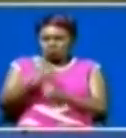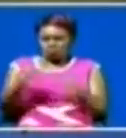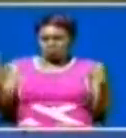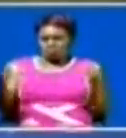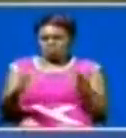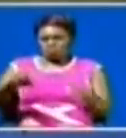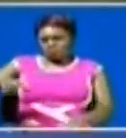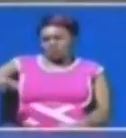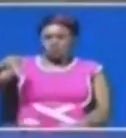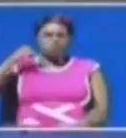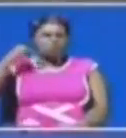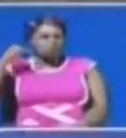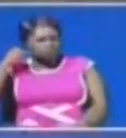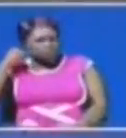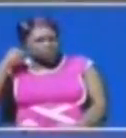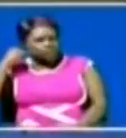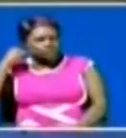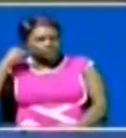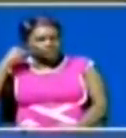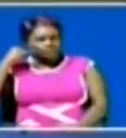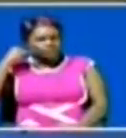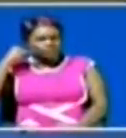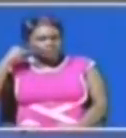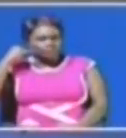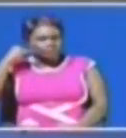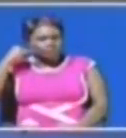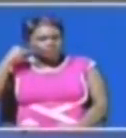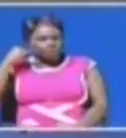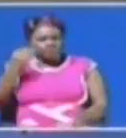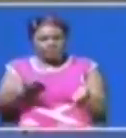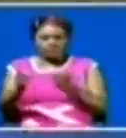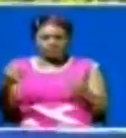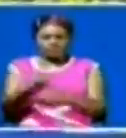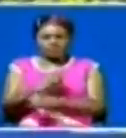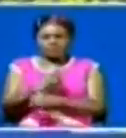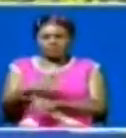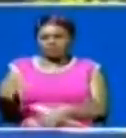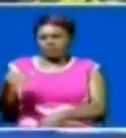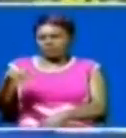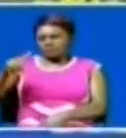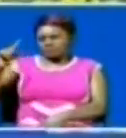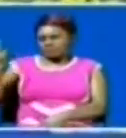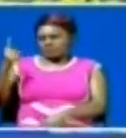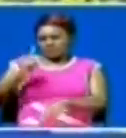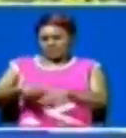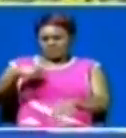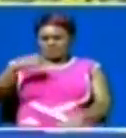wa kaunti ya Nakuru, nitaita kaunti kwa jumla kwa sababu umehudumu katika sehemu mbalimbali katika hii kaunti? Kwanza nilipokuwa